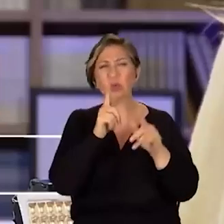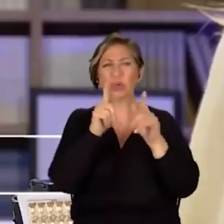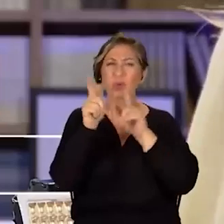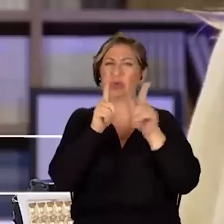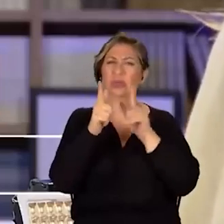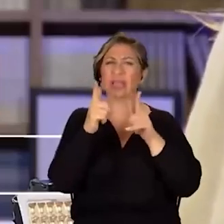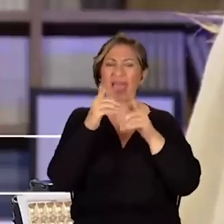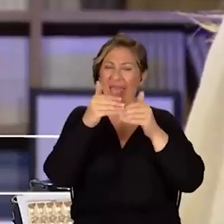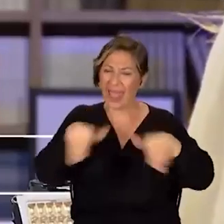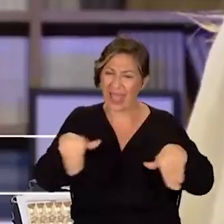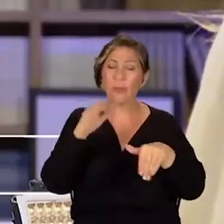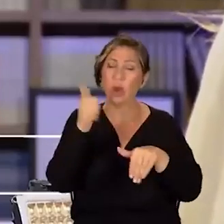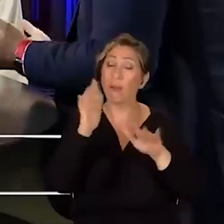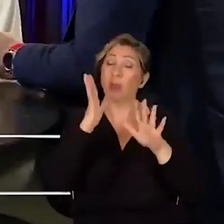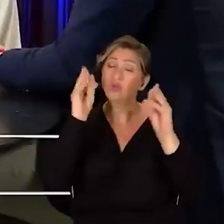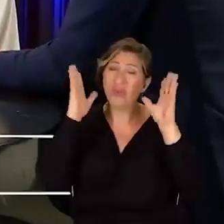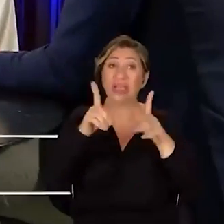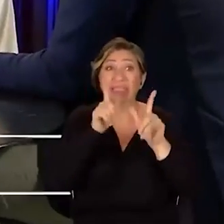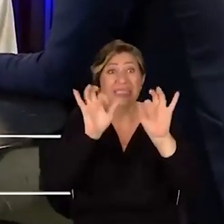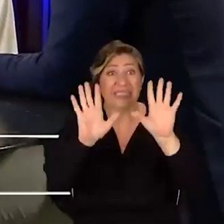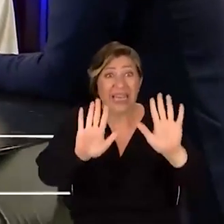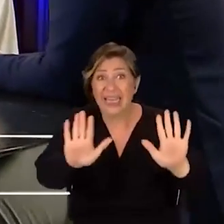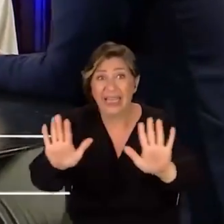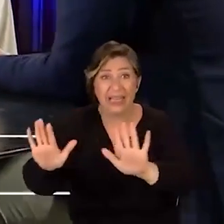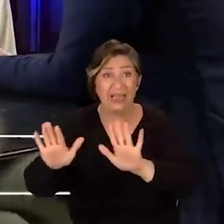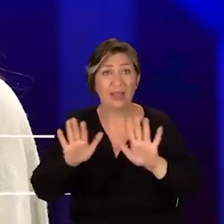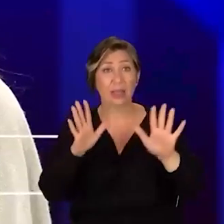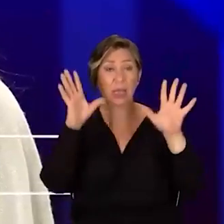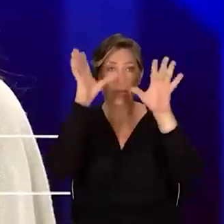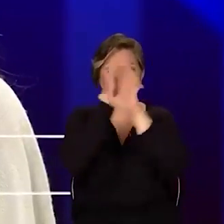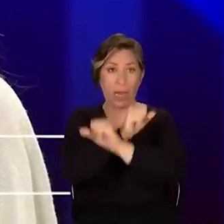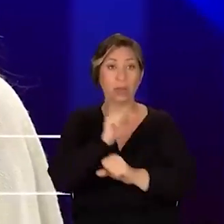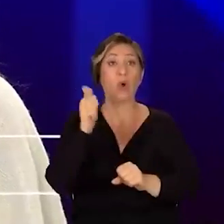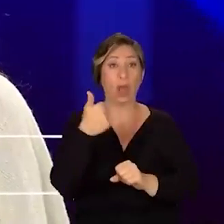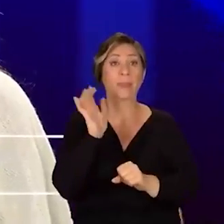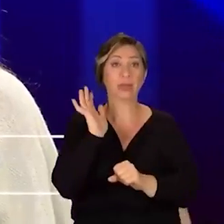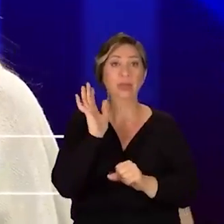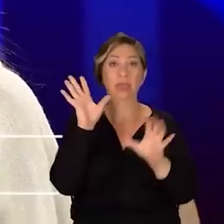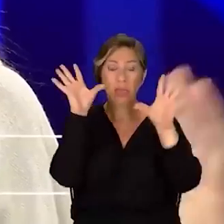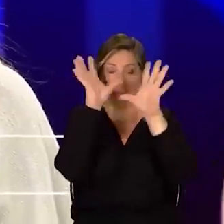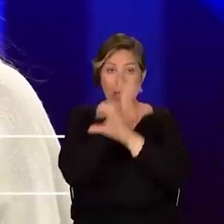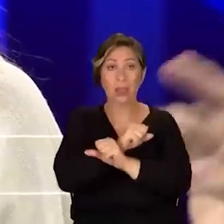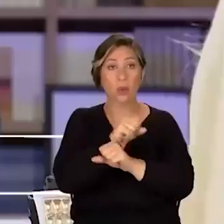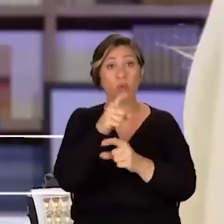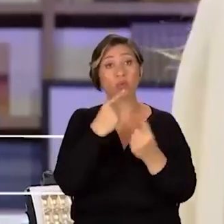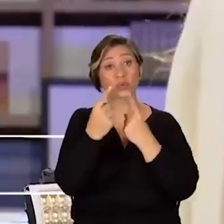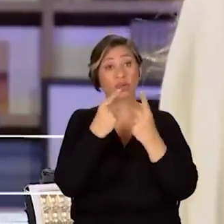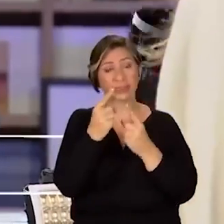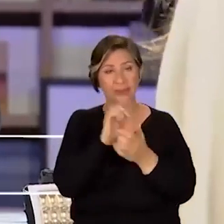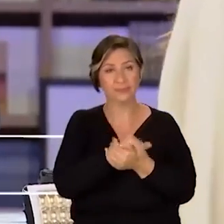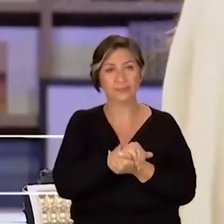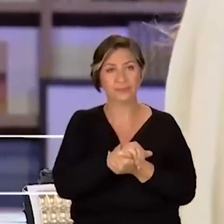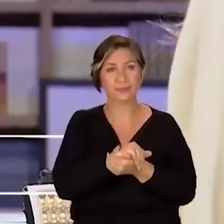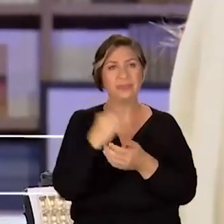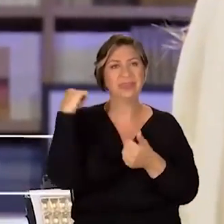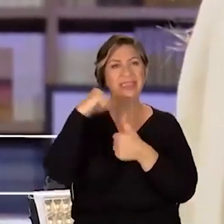gürültüyü engellemek önemli ama öyle her şeyi de sıfıra indirmek karanlık mümkün önemli diyebiliyorum. Evet. Yani karanlık çok önemli. Onu konuşacağız. Bir